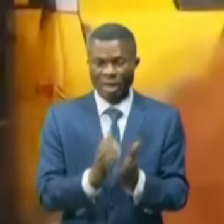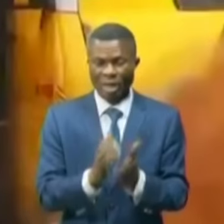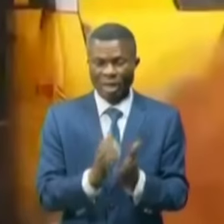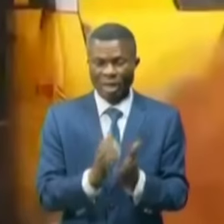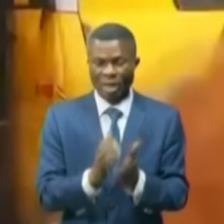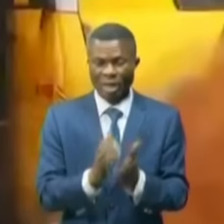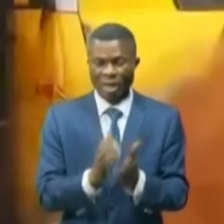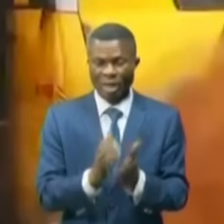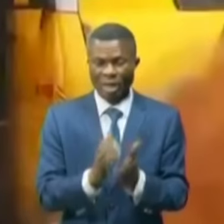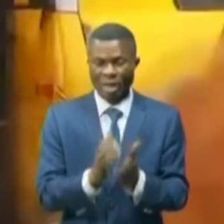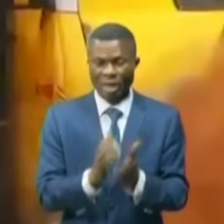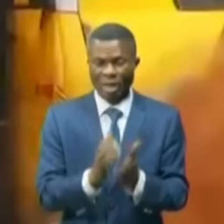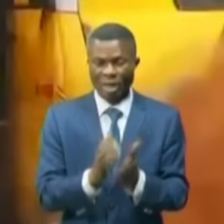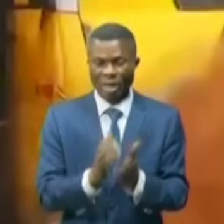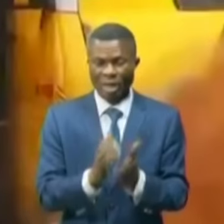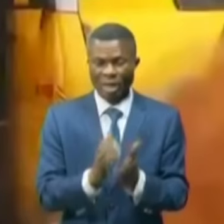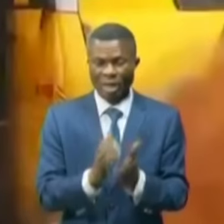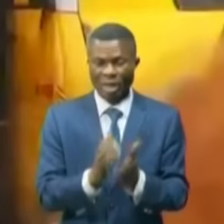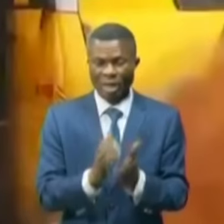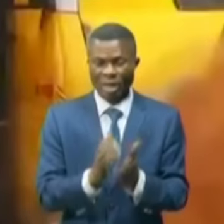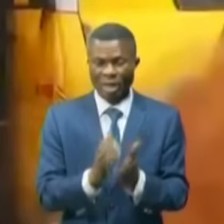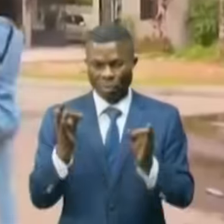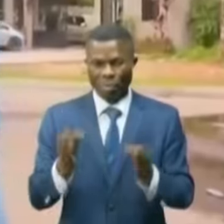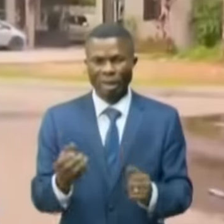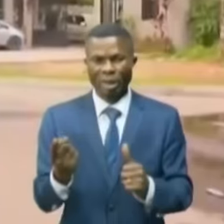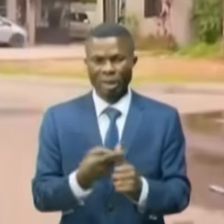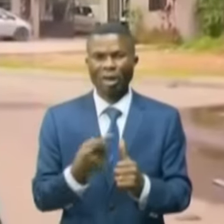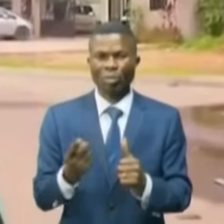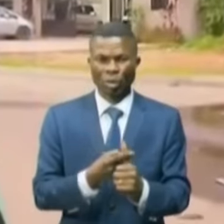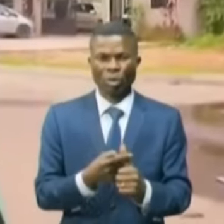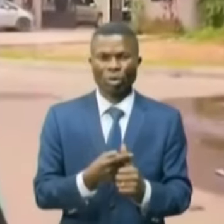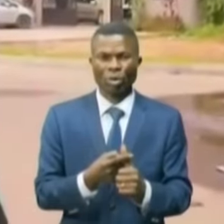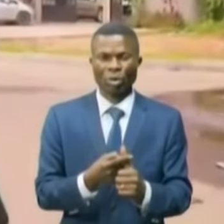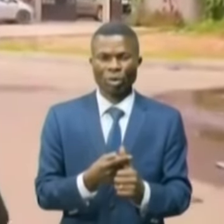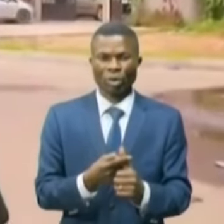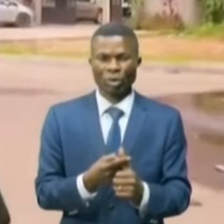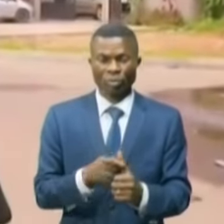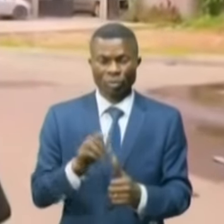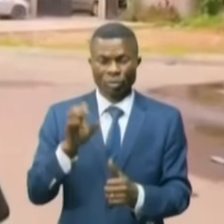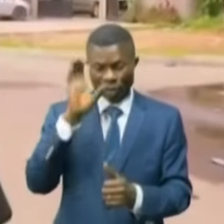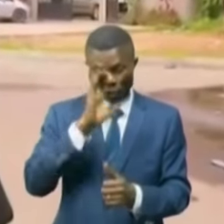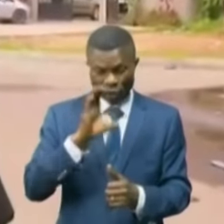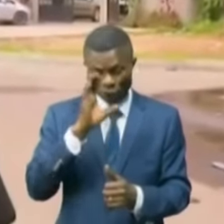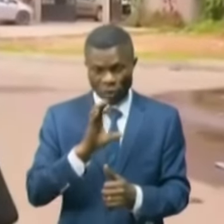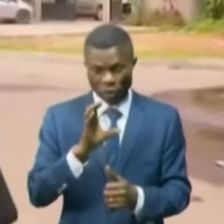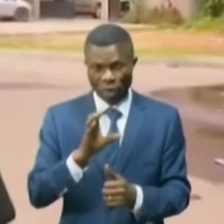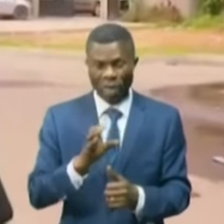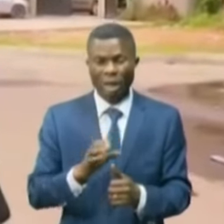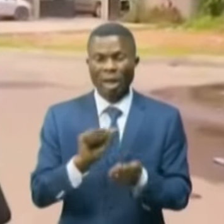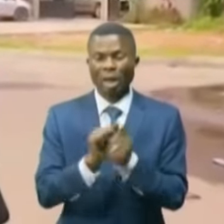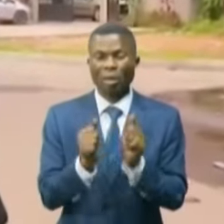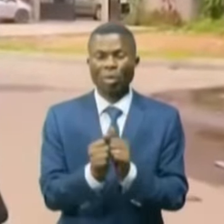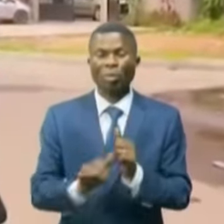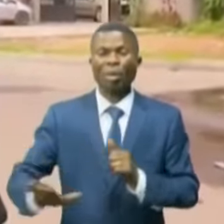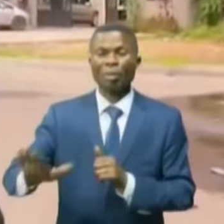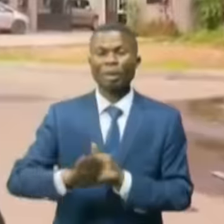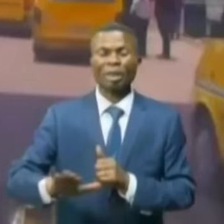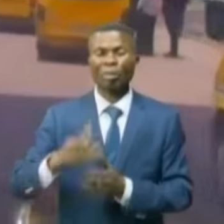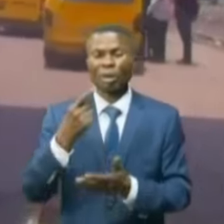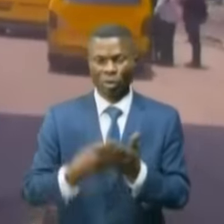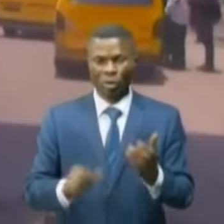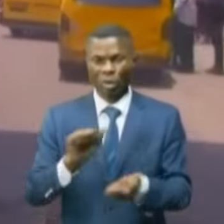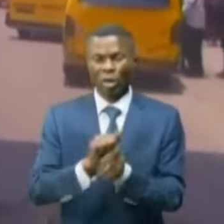directement serait un problème. Il faut d'abord voir la situation du pays, les problèmes